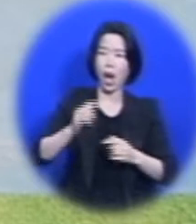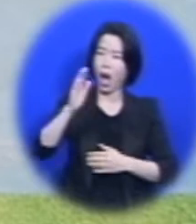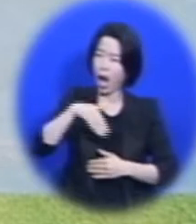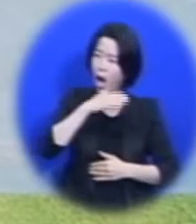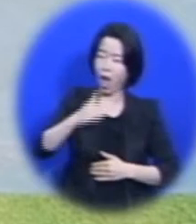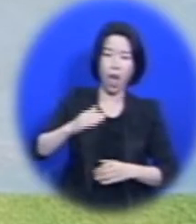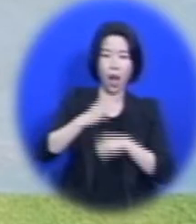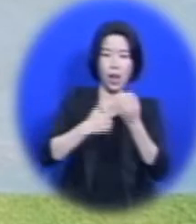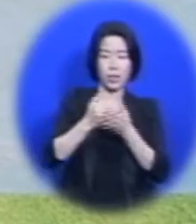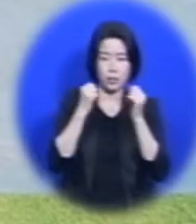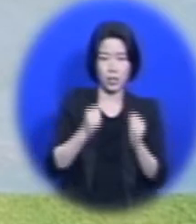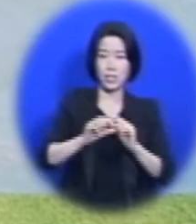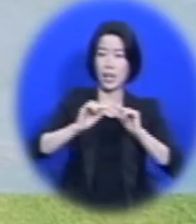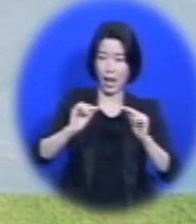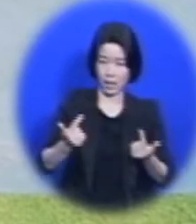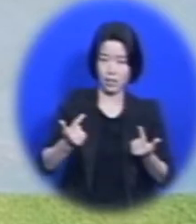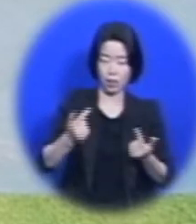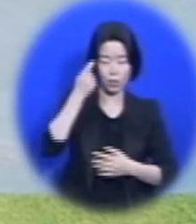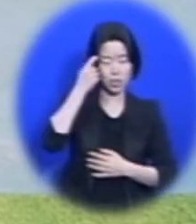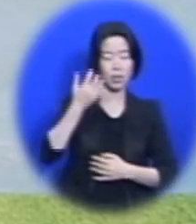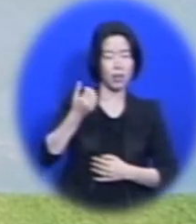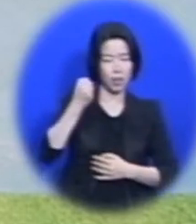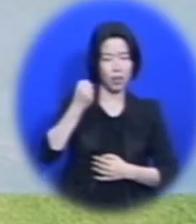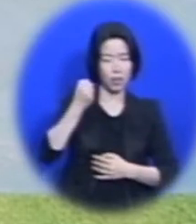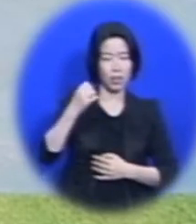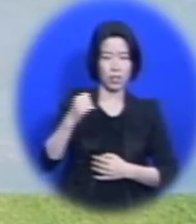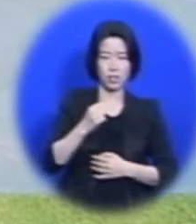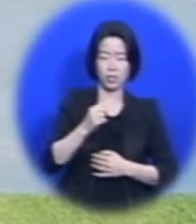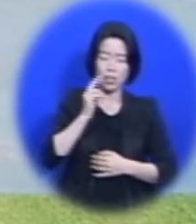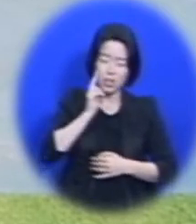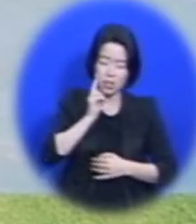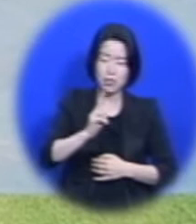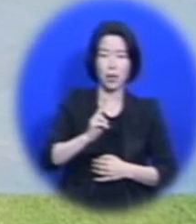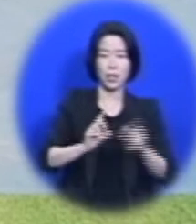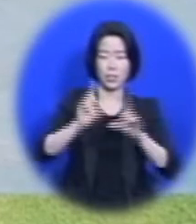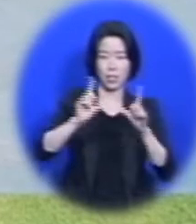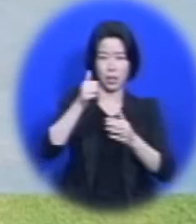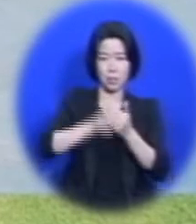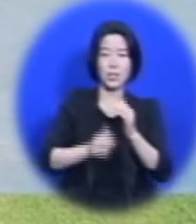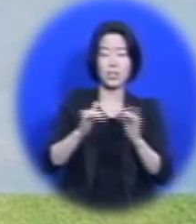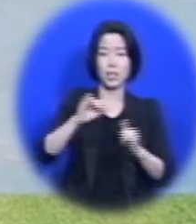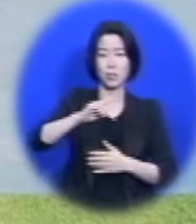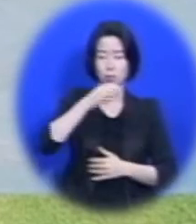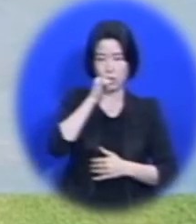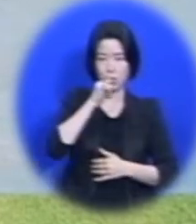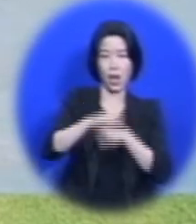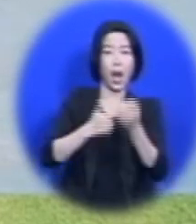계시다고 생각하는 심각한 상태에 빠져버린 사람들도 많습니다. 하나님을 믿지 않는